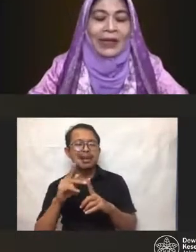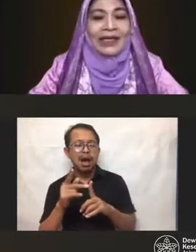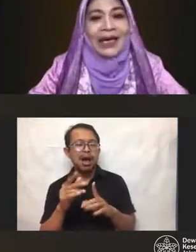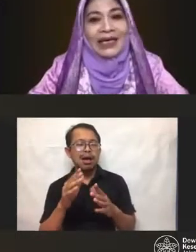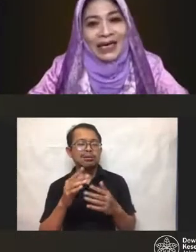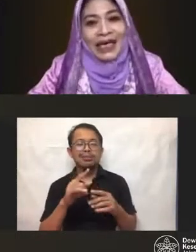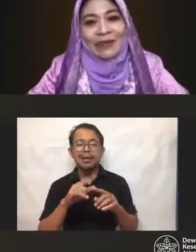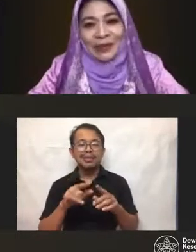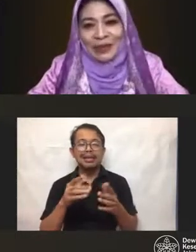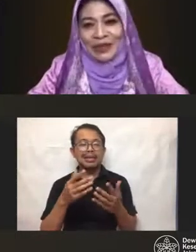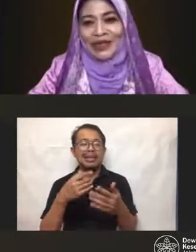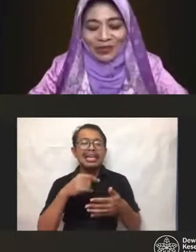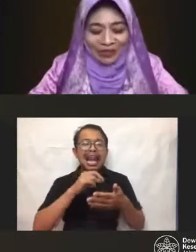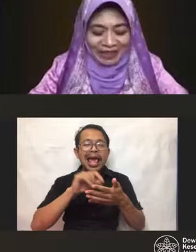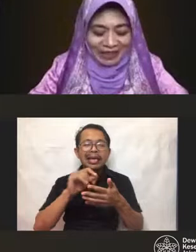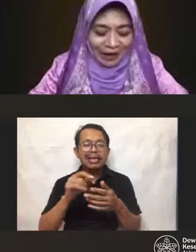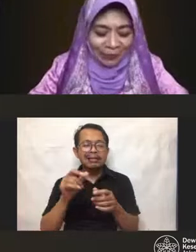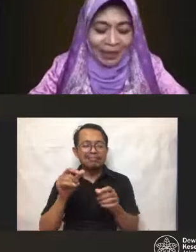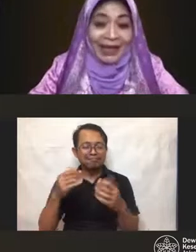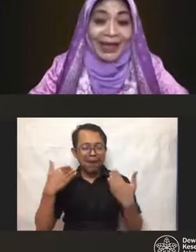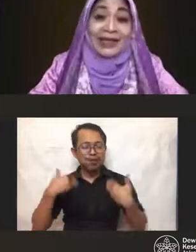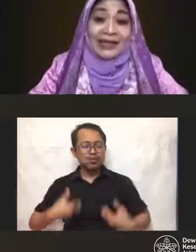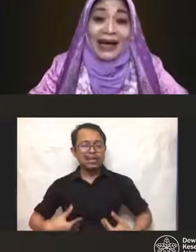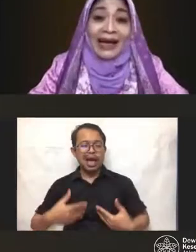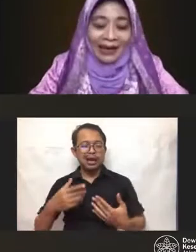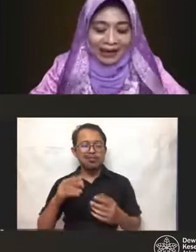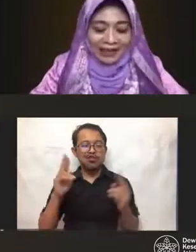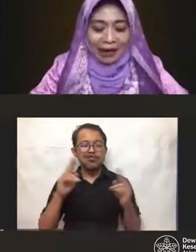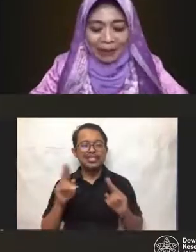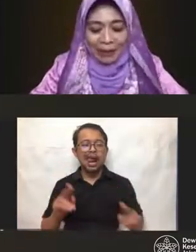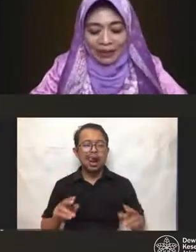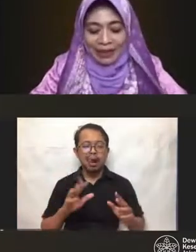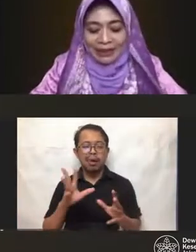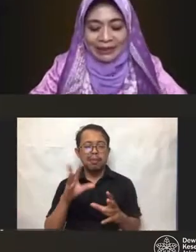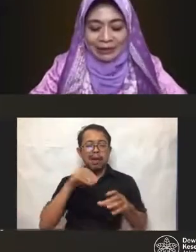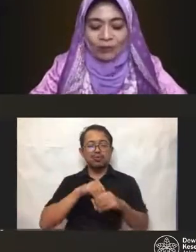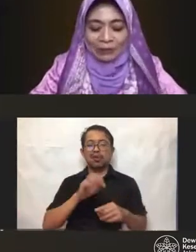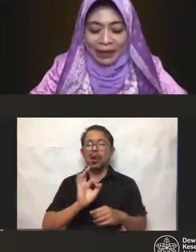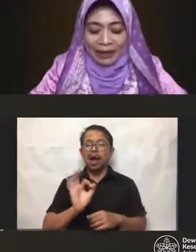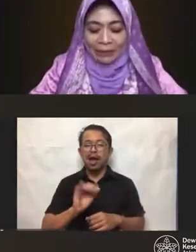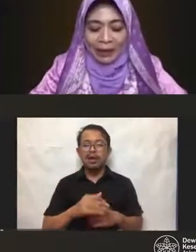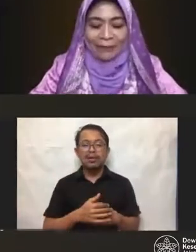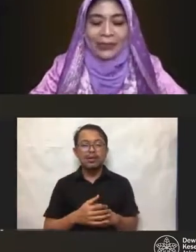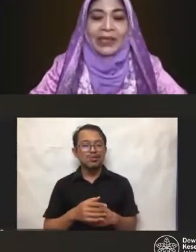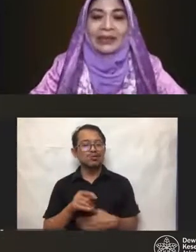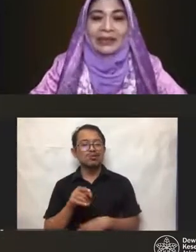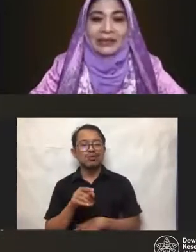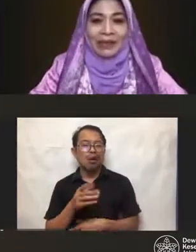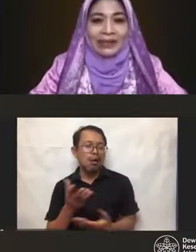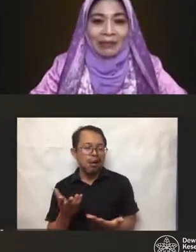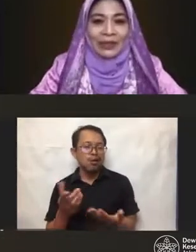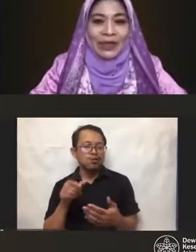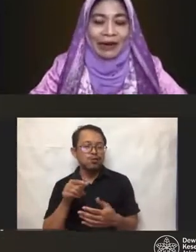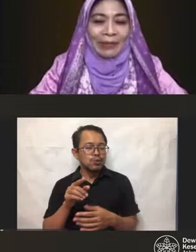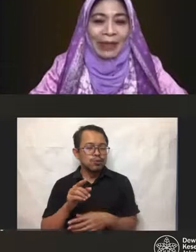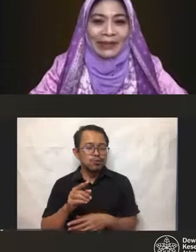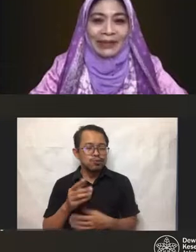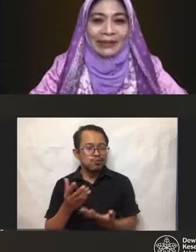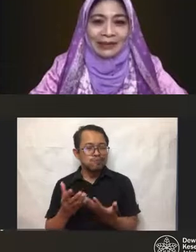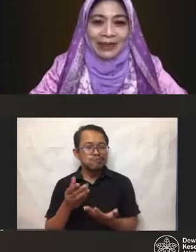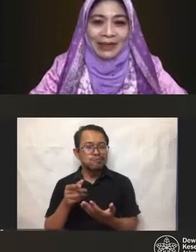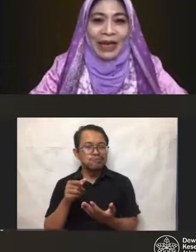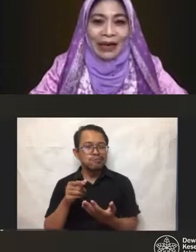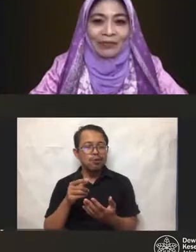terhadap nilai-nilai kemanusiaan universal. Tidak heran jika mayoritas umat beragama, ya termasuk dalam hal